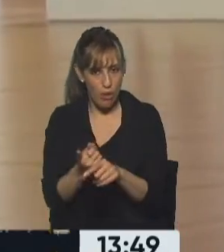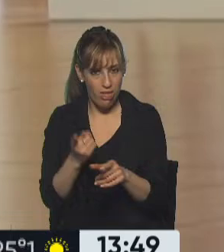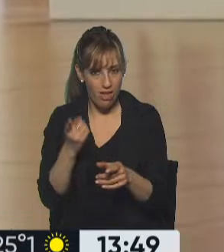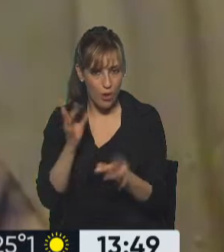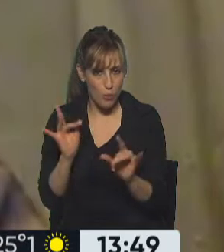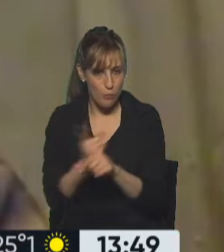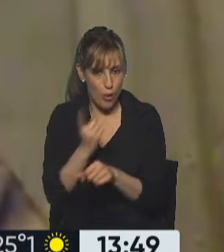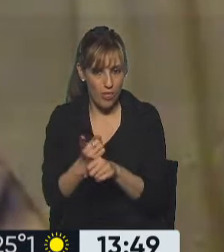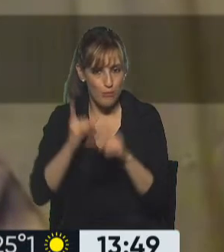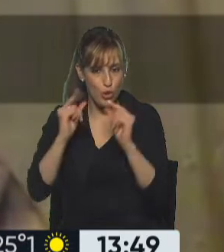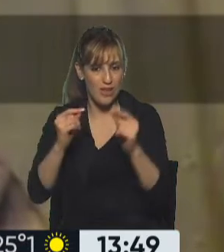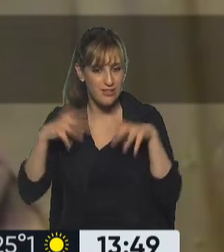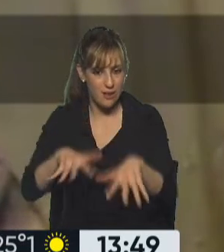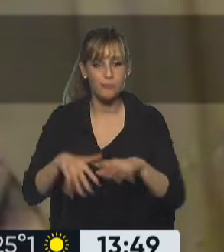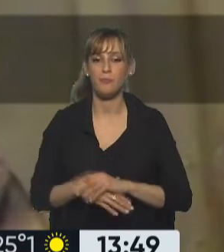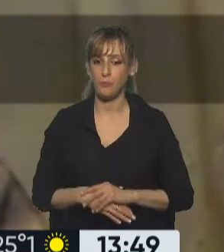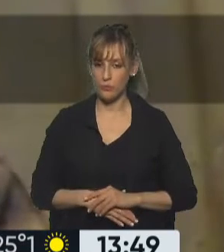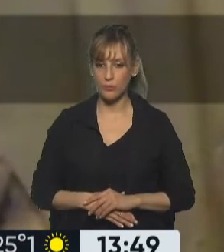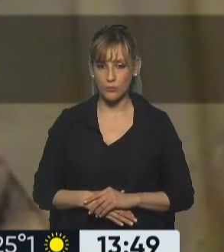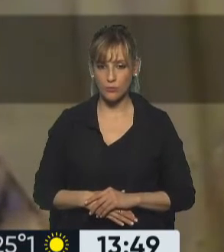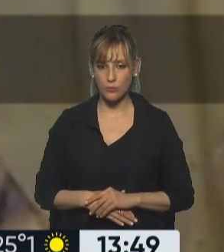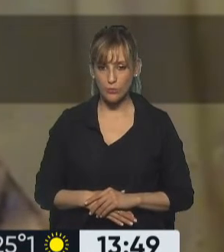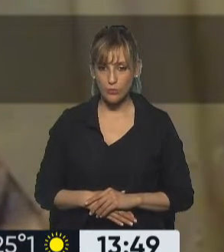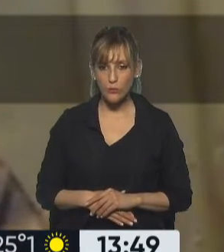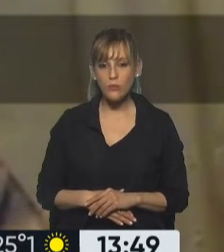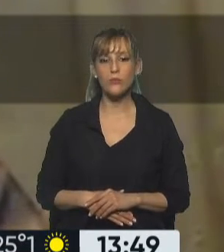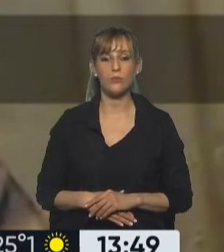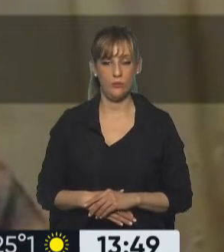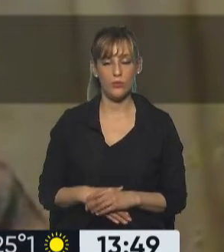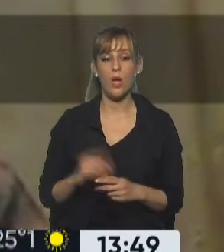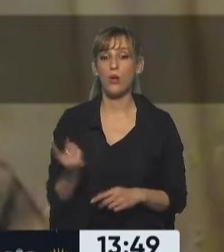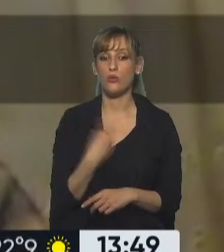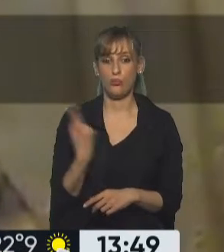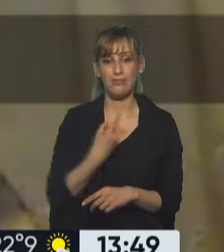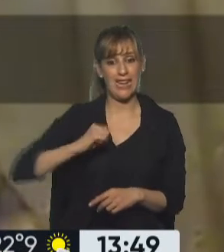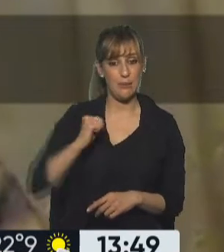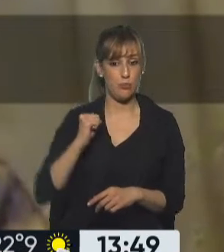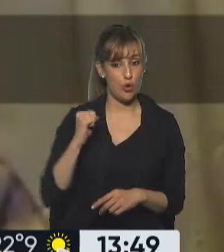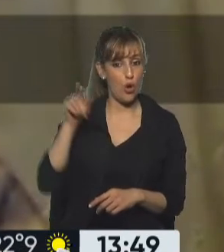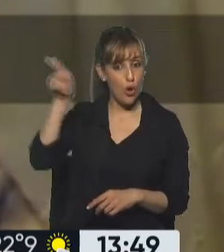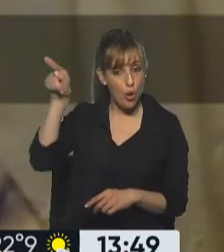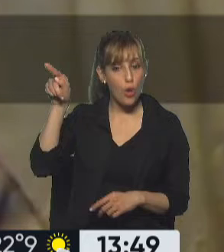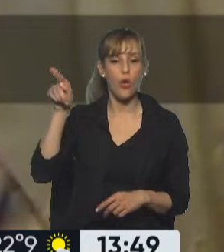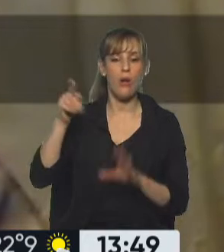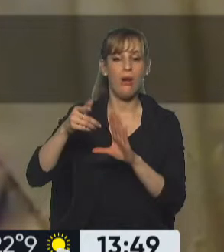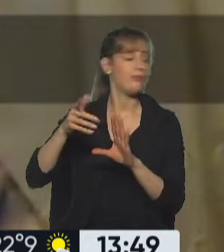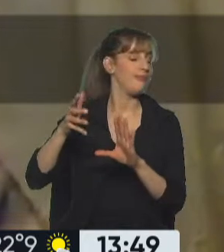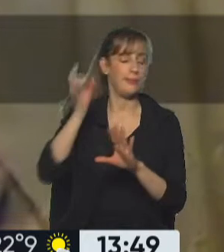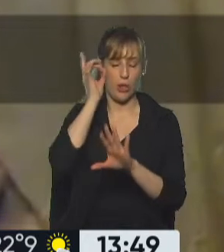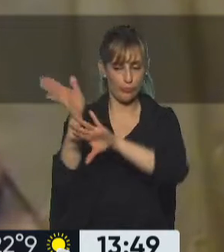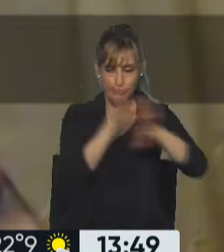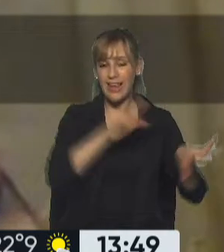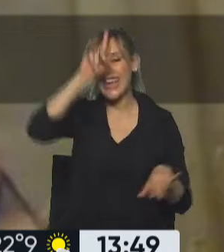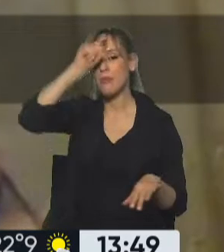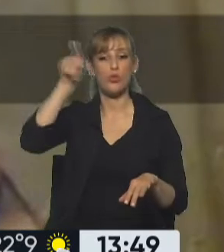vía aérea. فكنا نتوقع أن أيضا بالتوازي مع تنظيم مصر واستضافتها لمؤتمر